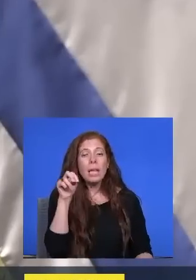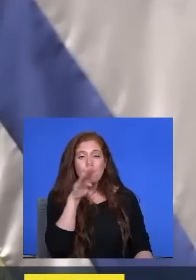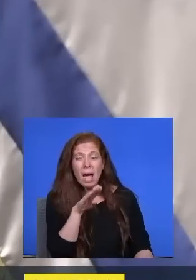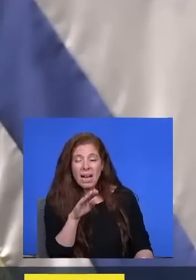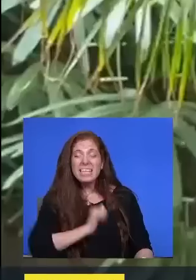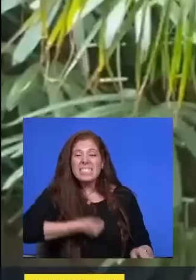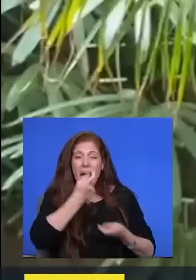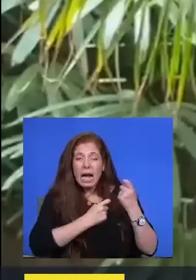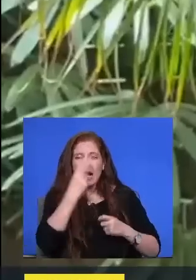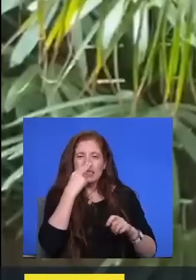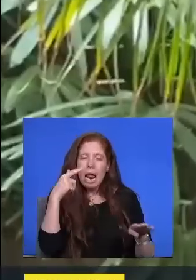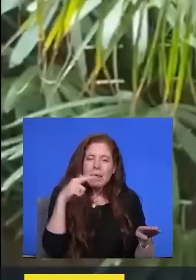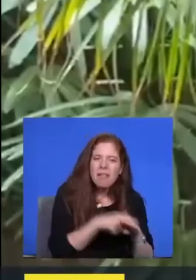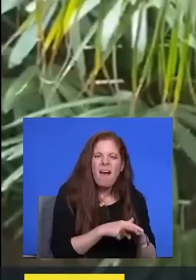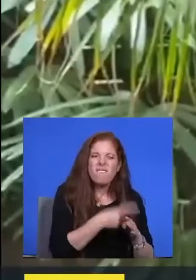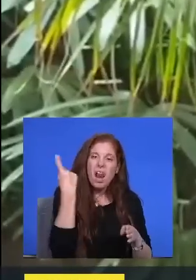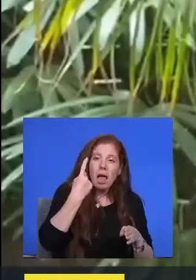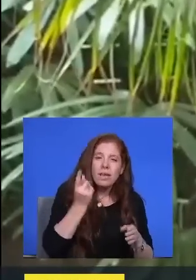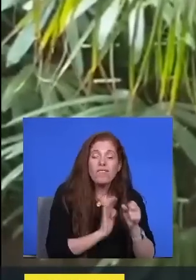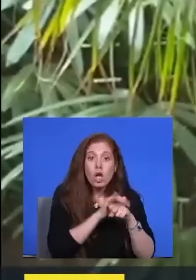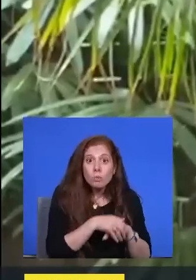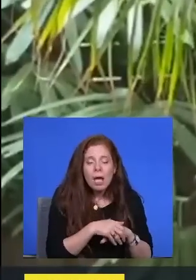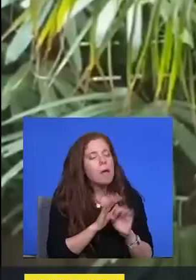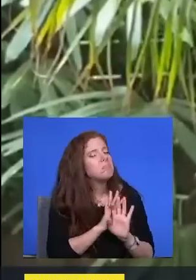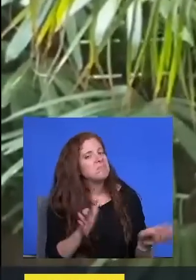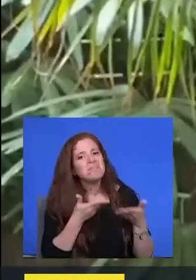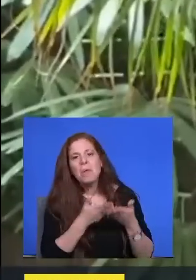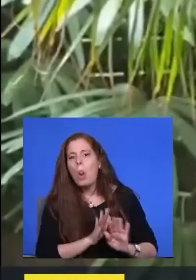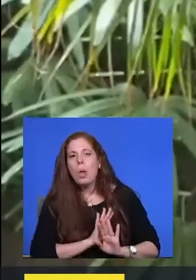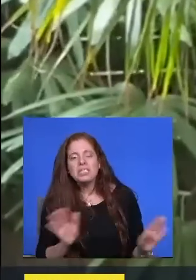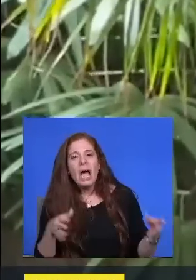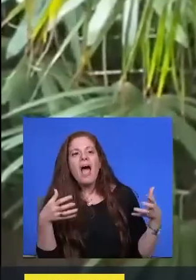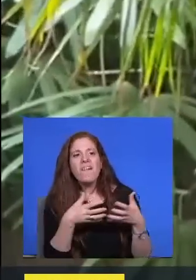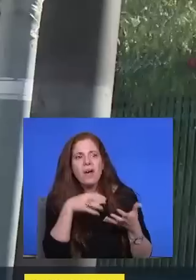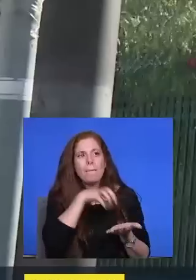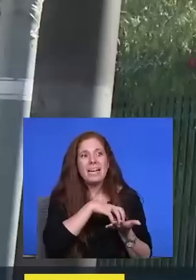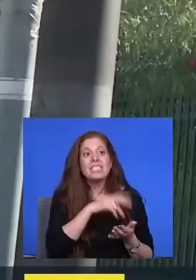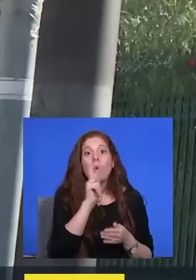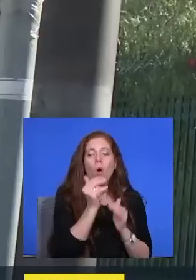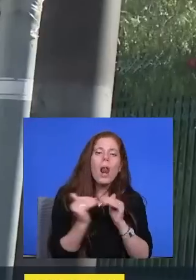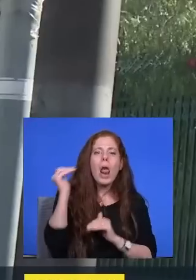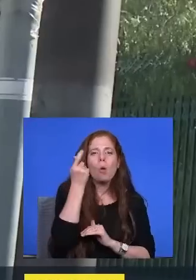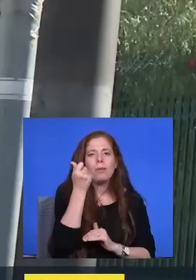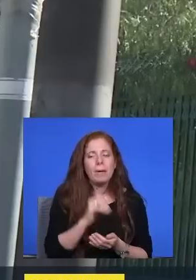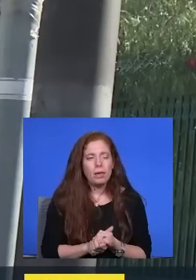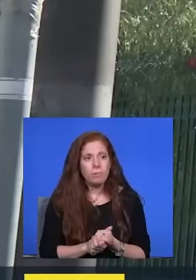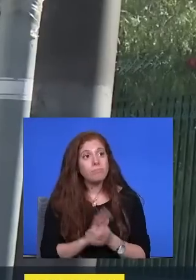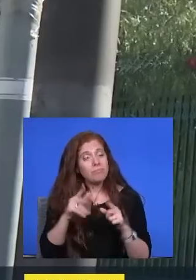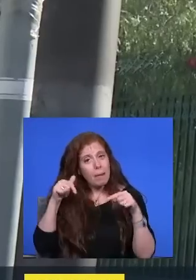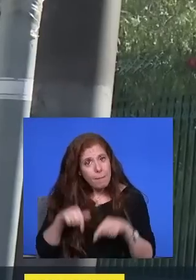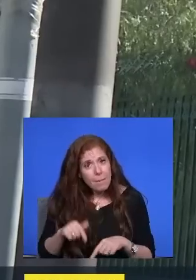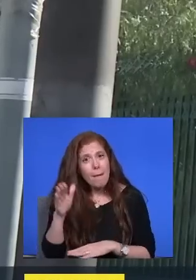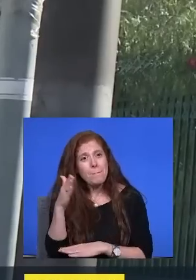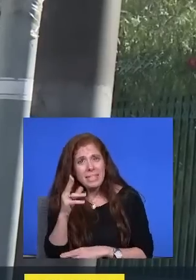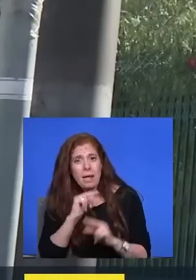להתערב ולאיים ולהשפיע ולהפעיל לחץ, זה לא עזר, בחברה המרכזית קוקה קולה העלו את המחיר. גם הפעם המדינה מדברת בכל